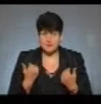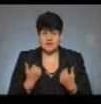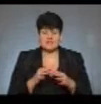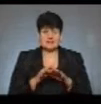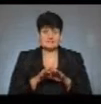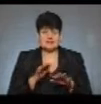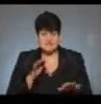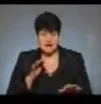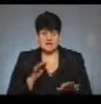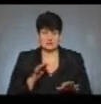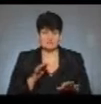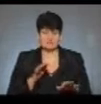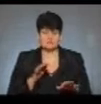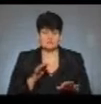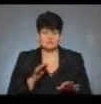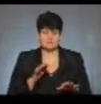залів, жодних